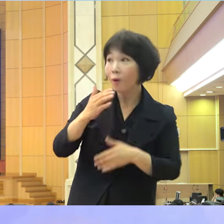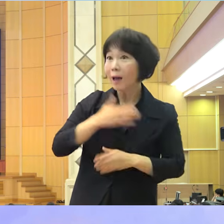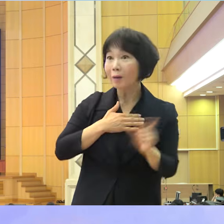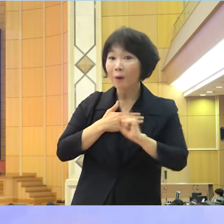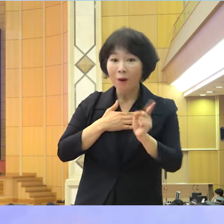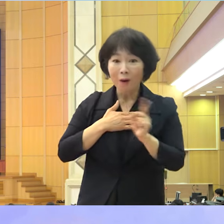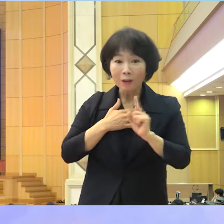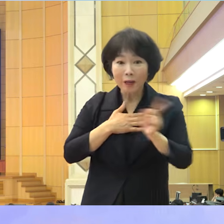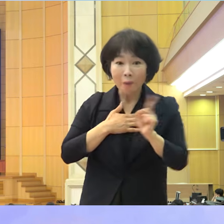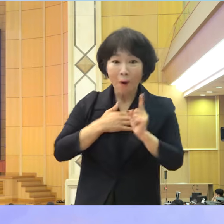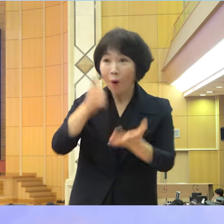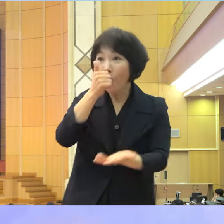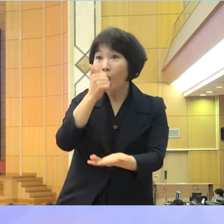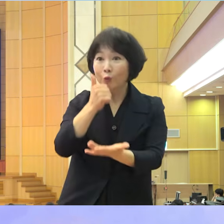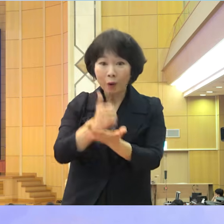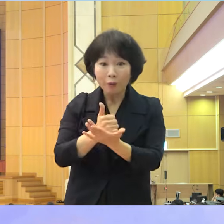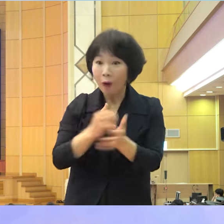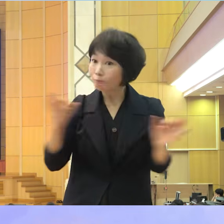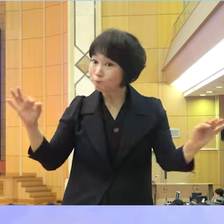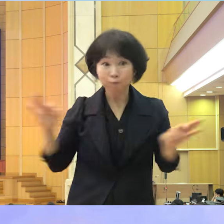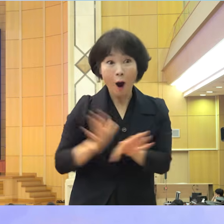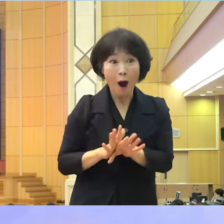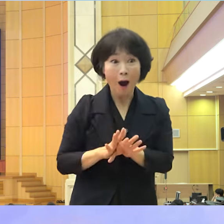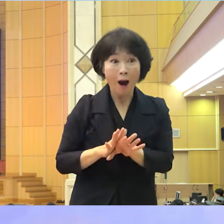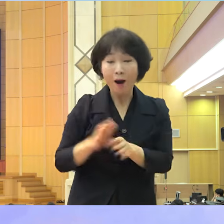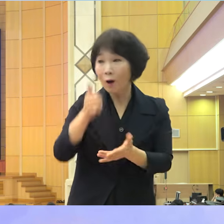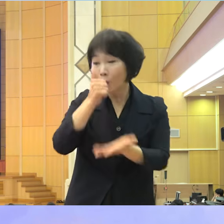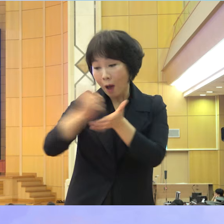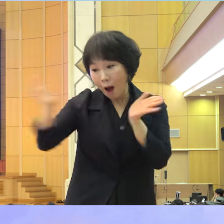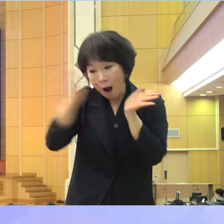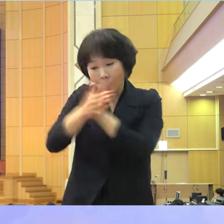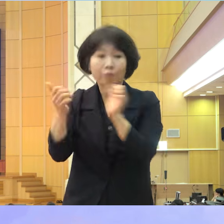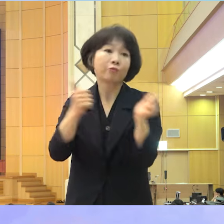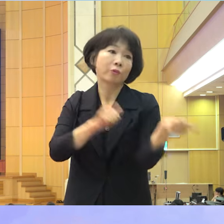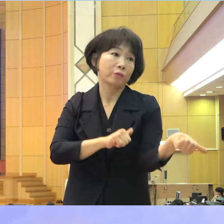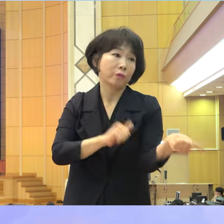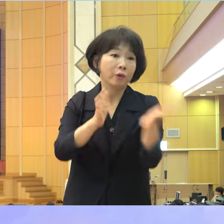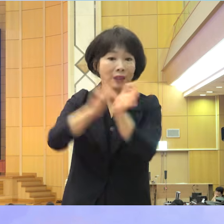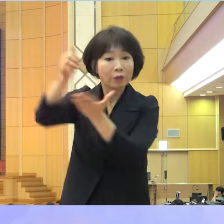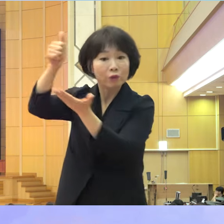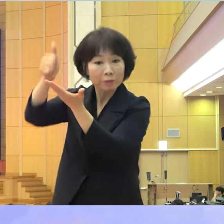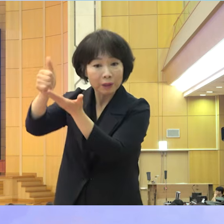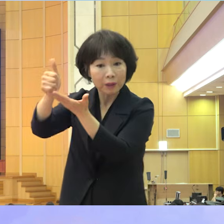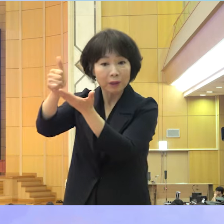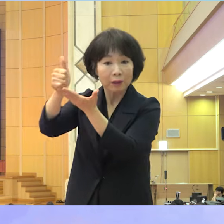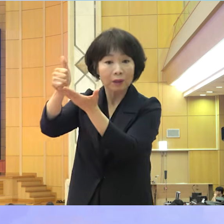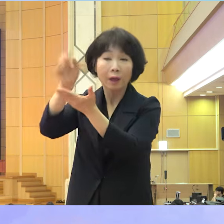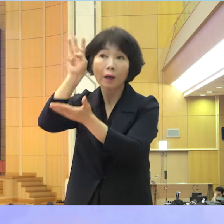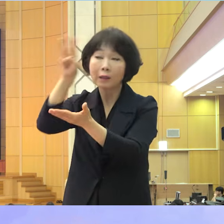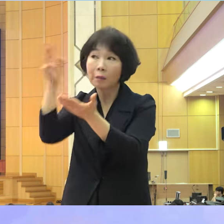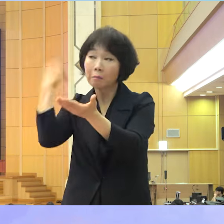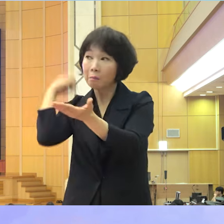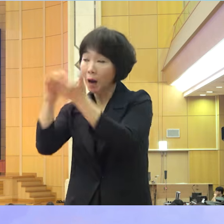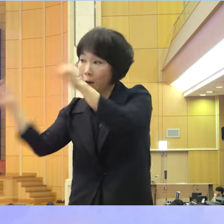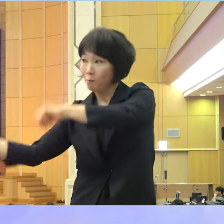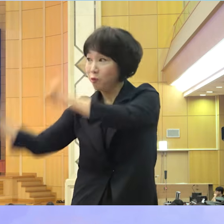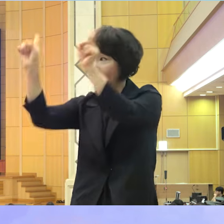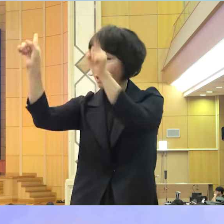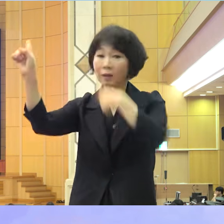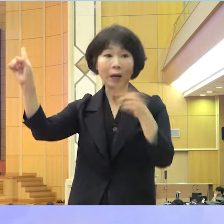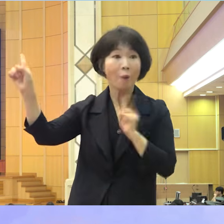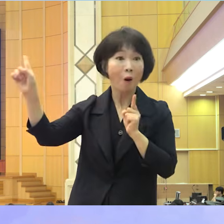나는 내 죄가 함께 죽고, 예수님이 살아날 때 난